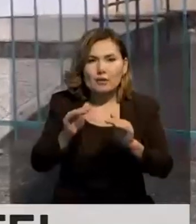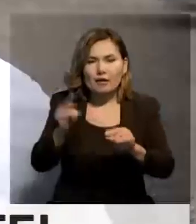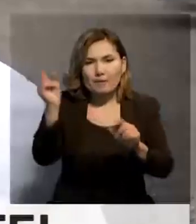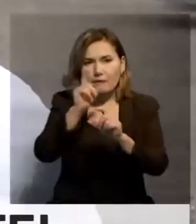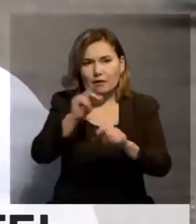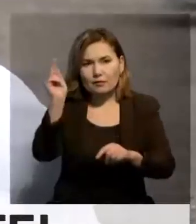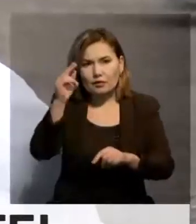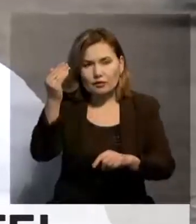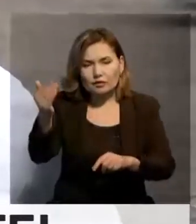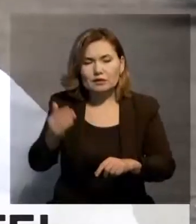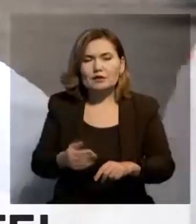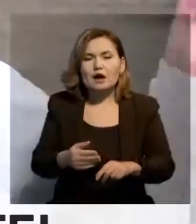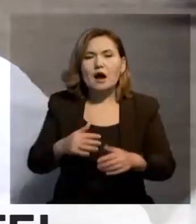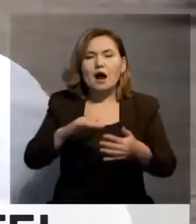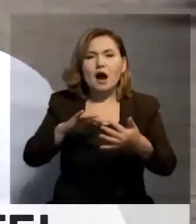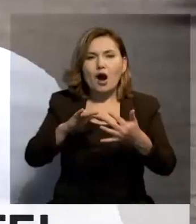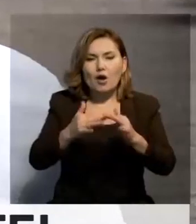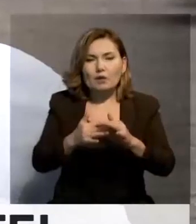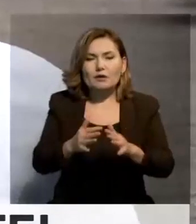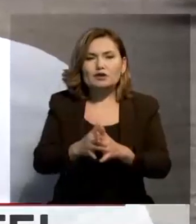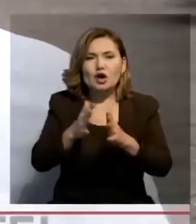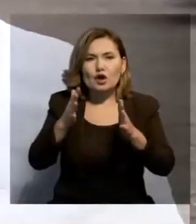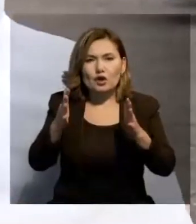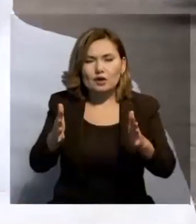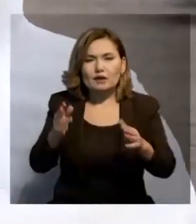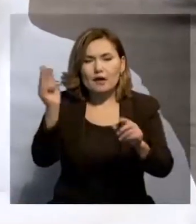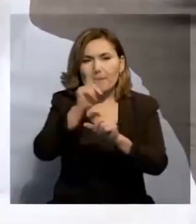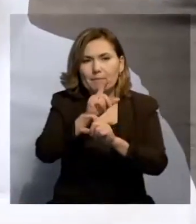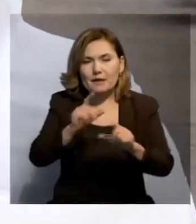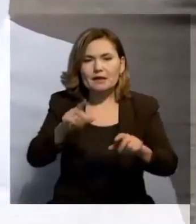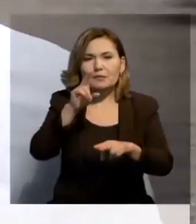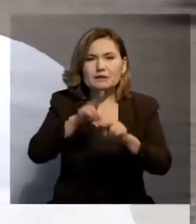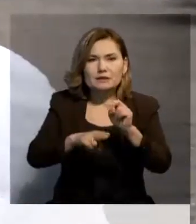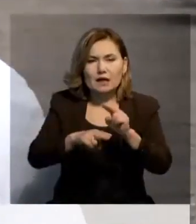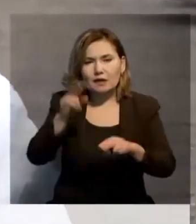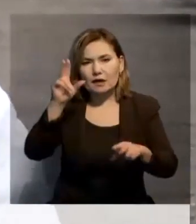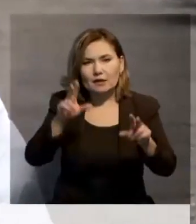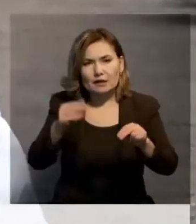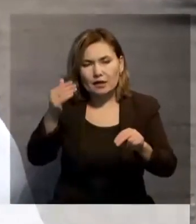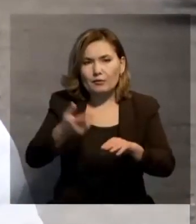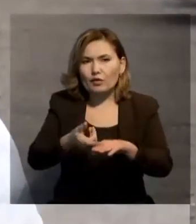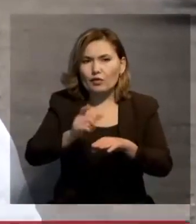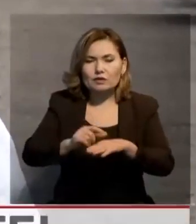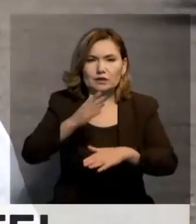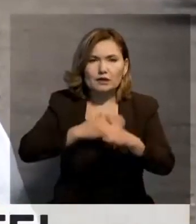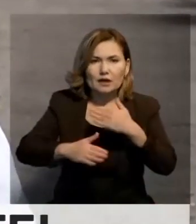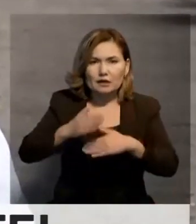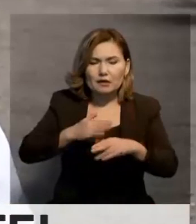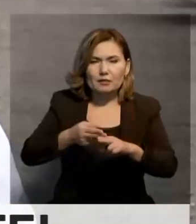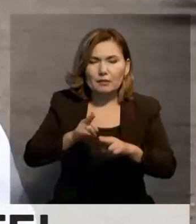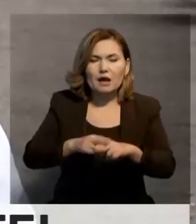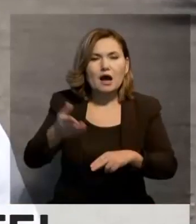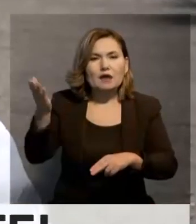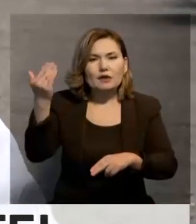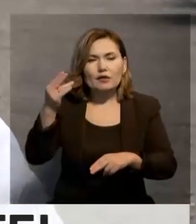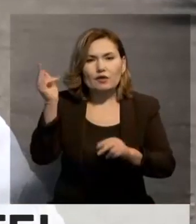оқушылары. Ауылымызға осындай үлкен керемет мектеп салынып, балаларымыз да, бүкіл ата-аналар да, ауыл тұрғындары да қатты қуанышта. Бұрын